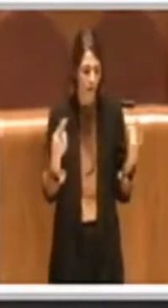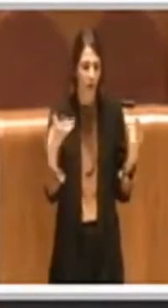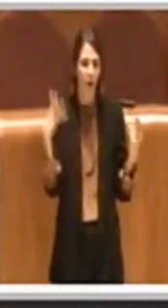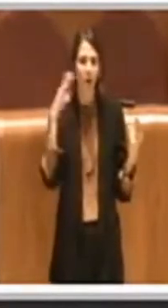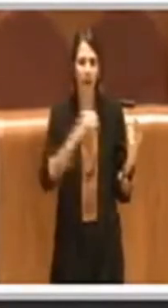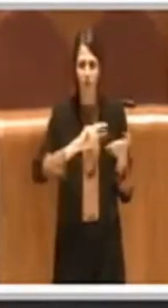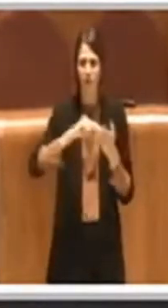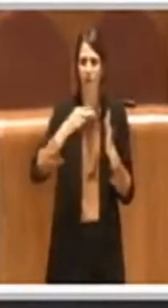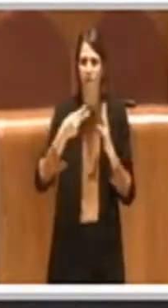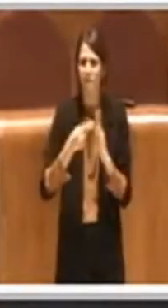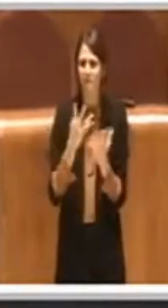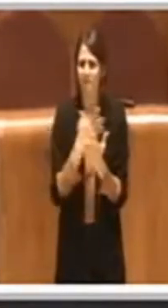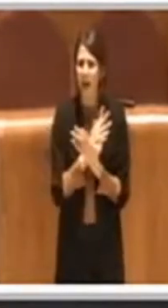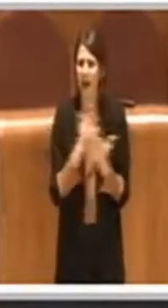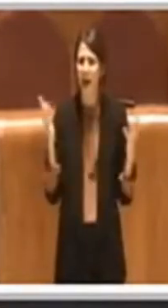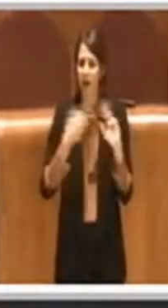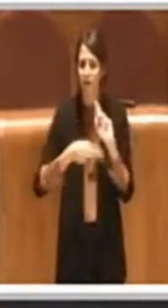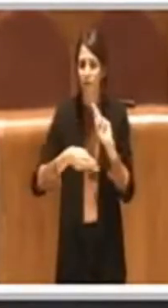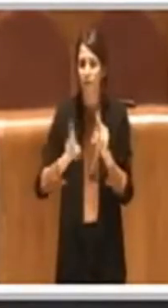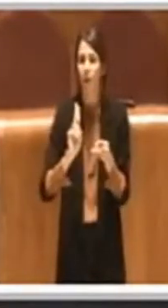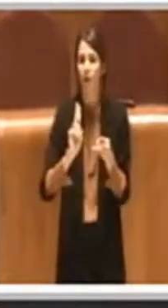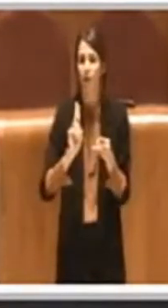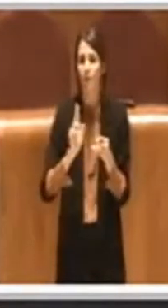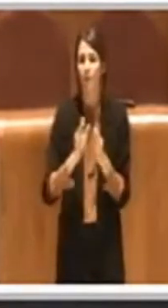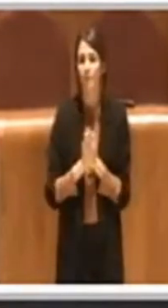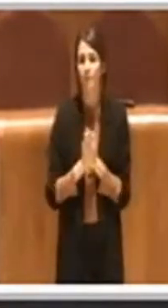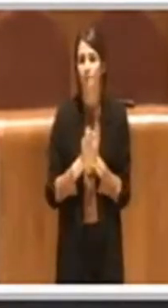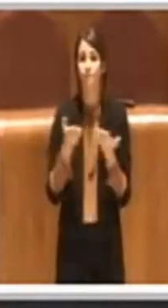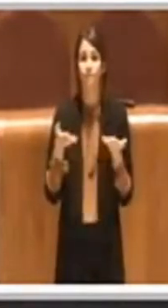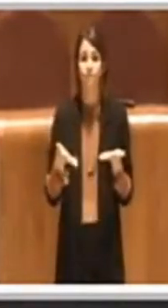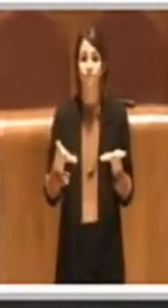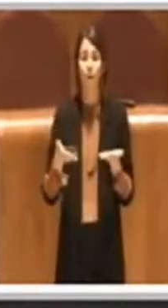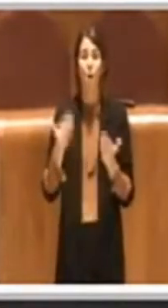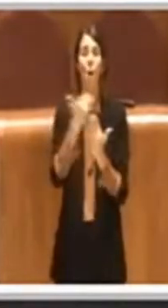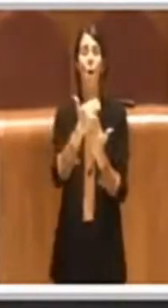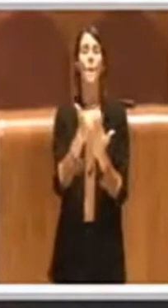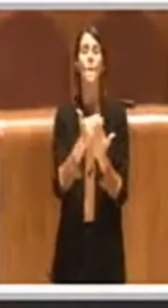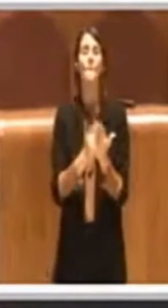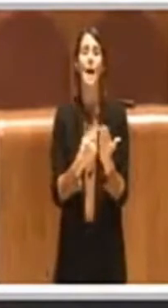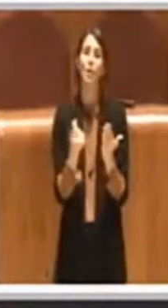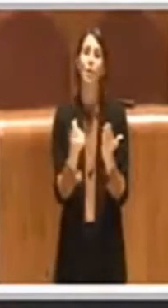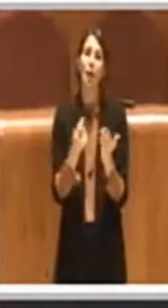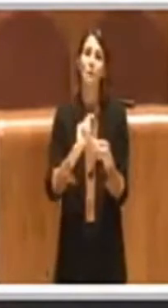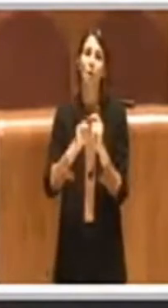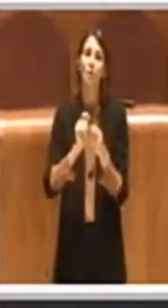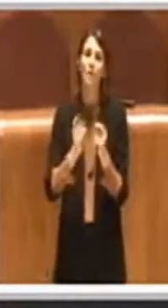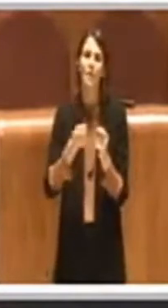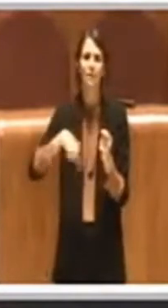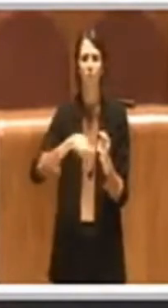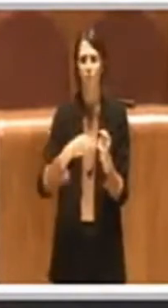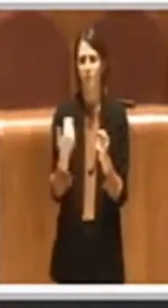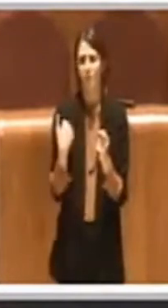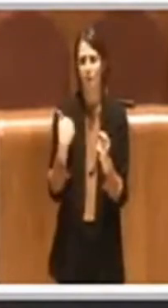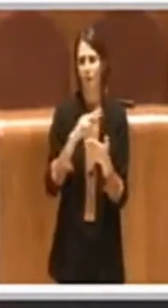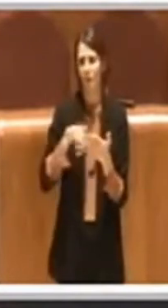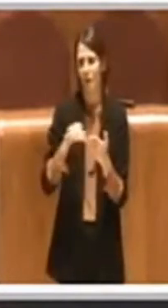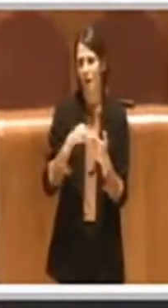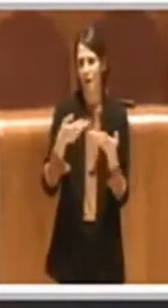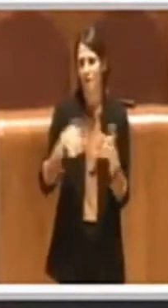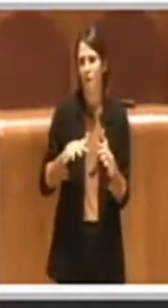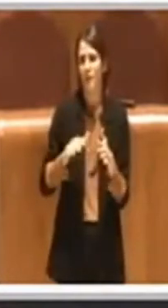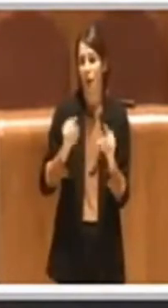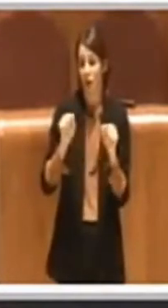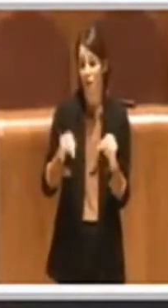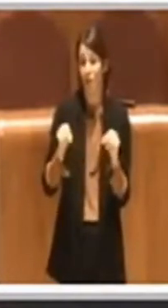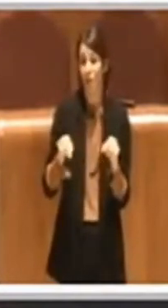molto più ampio molto più basso tant'è vero che adesso nel piano economico e finanziario che abbiamo votato di recente in in